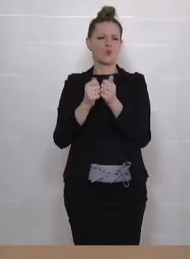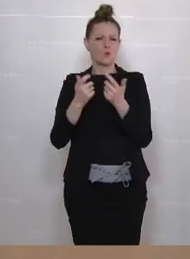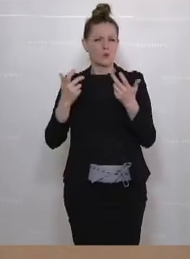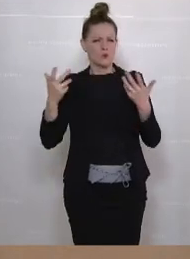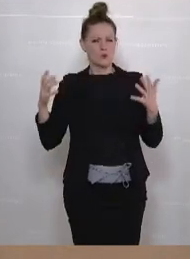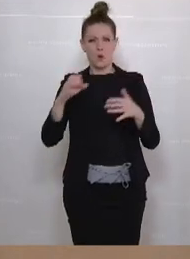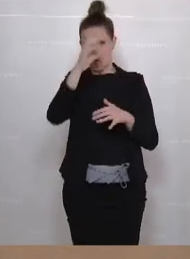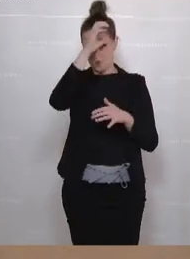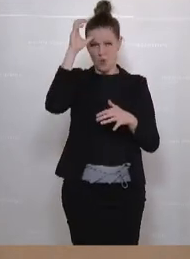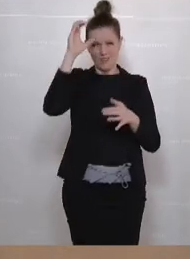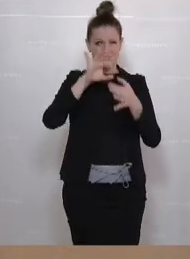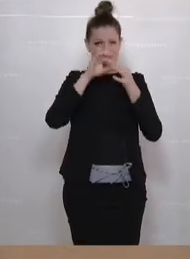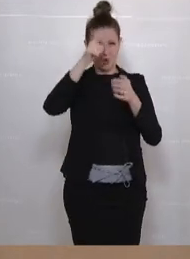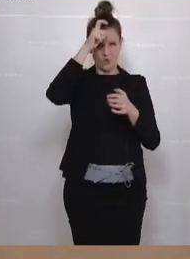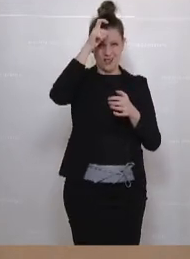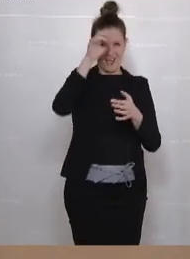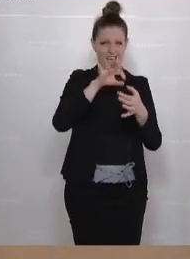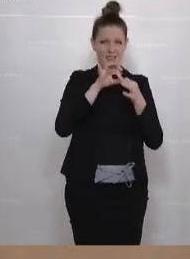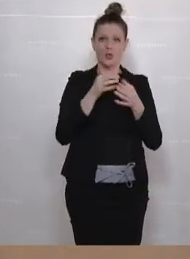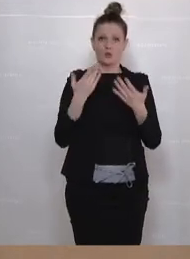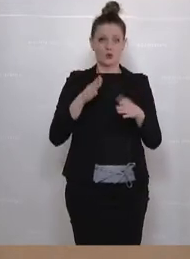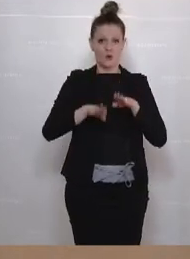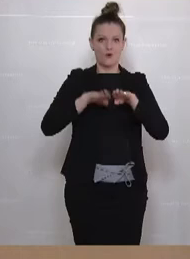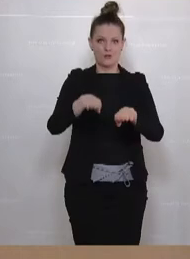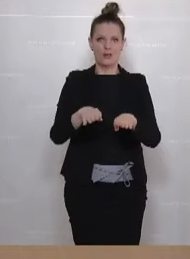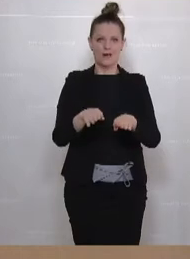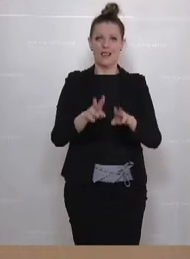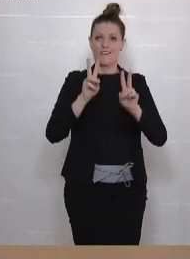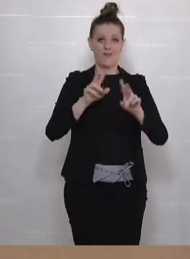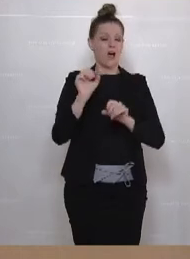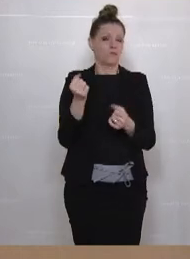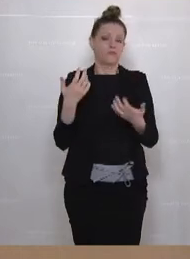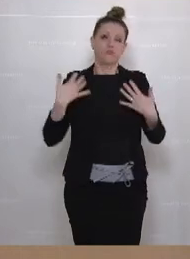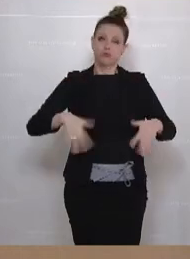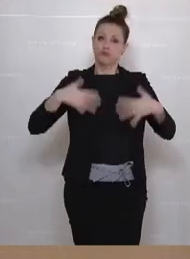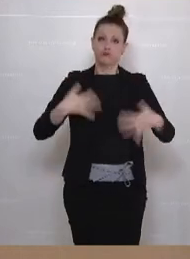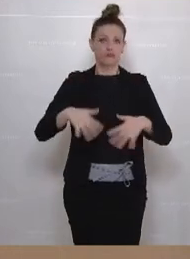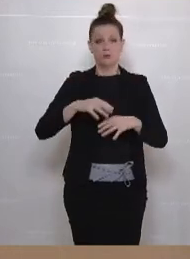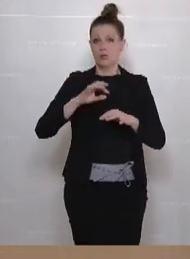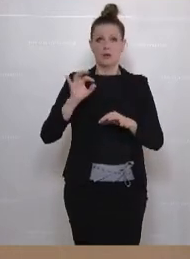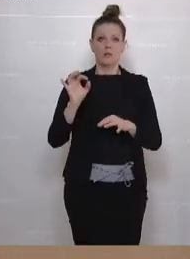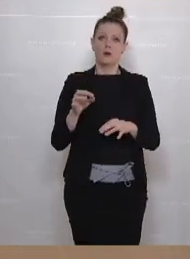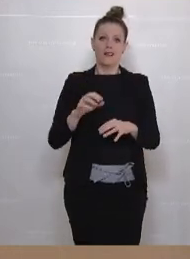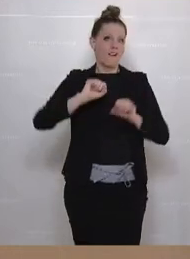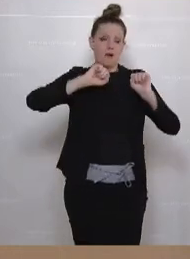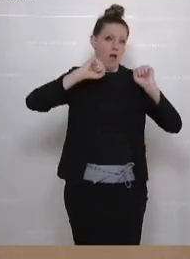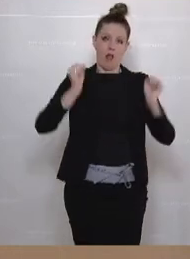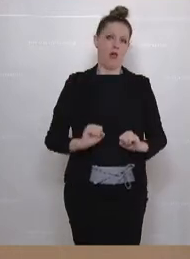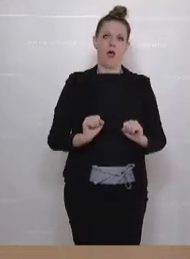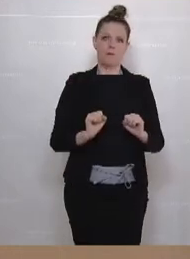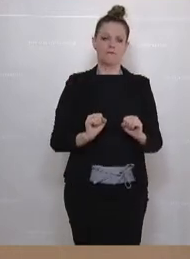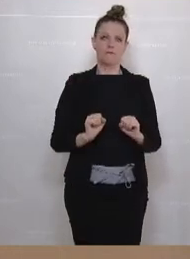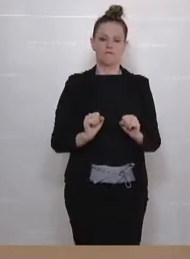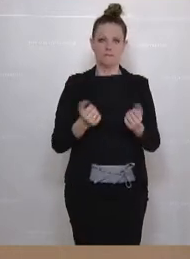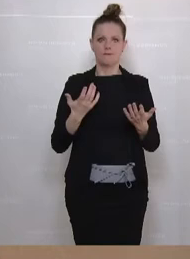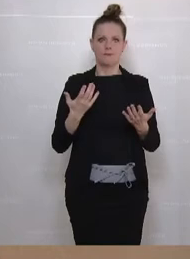mit den Kurden in der Türkei, dass dieser Schritt gesetzt wird, ist ein wahnsinniges Warnsignal aus unserer Warte. Und ich glaube, wir